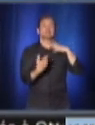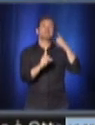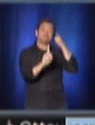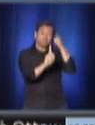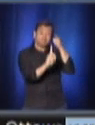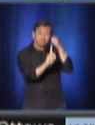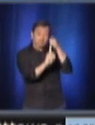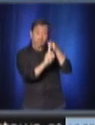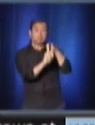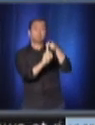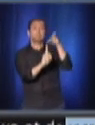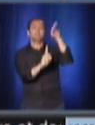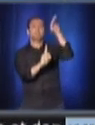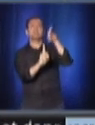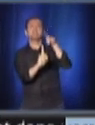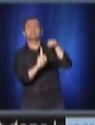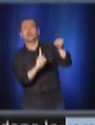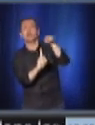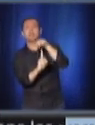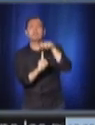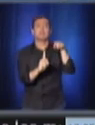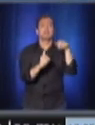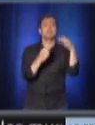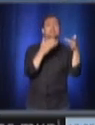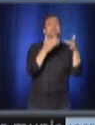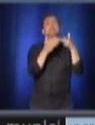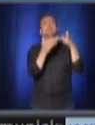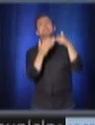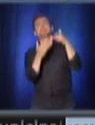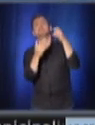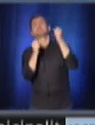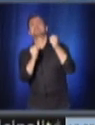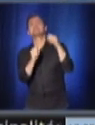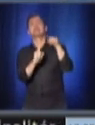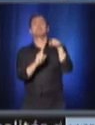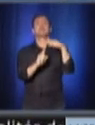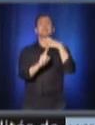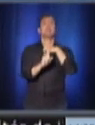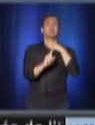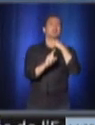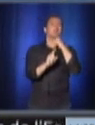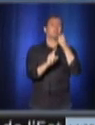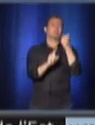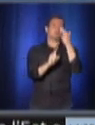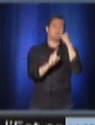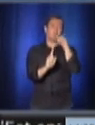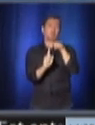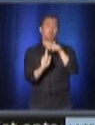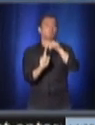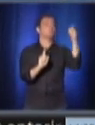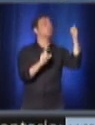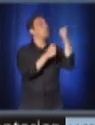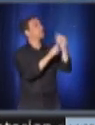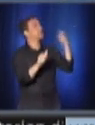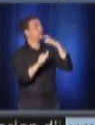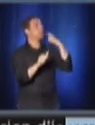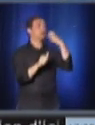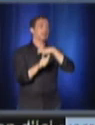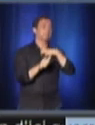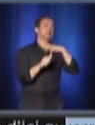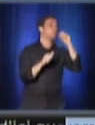ont des risques de complications. C'est sûr que c'est pas drôle de faire une grippe, même quand on est un jeune adulte. Mais la probabilité d'être hospitalisé, de faire une pneumonie, d'avoir